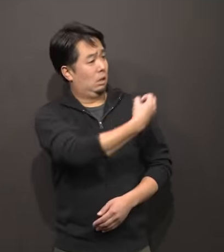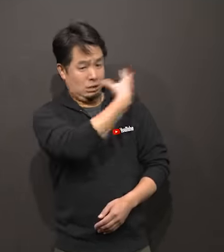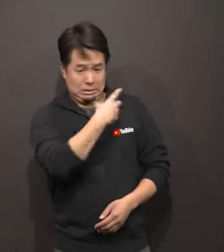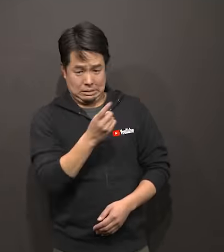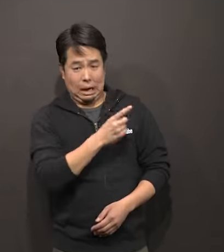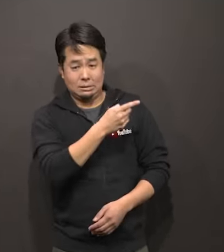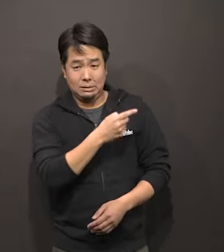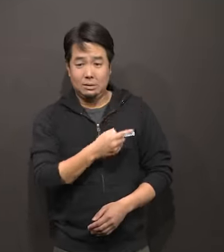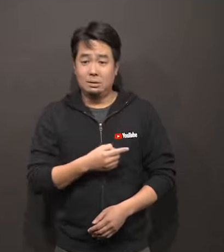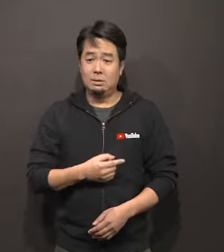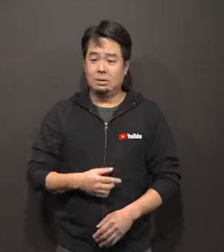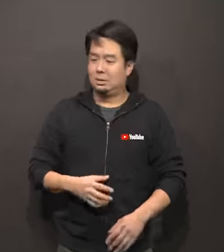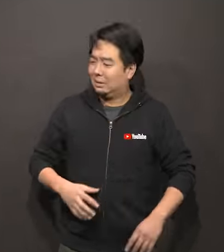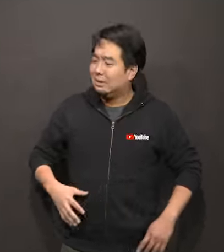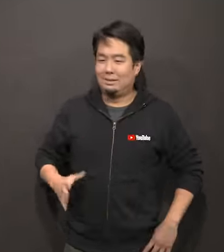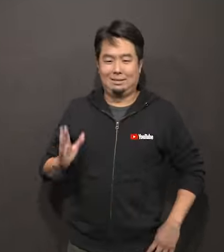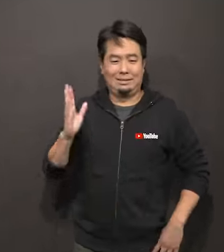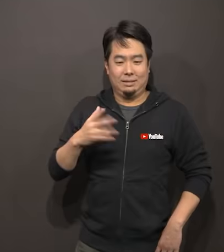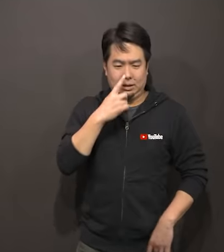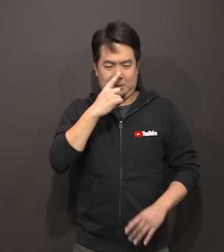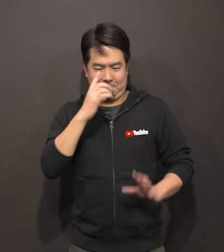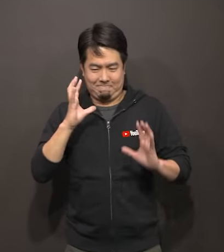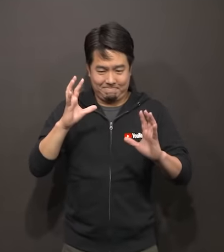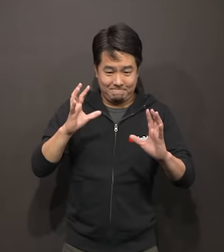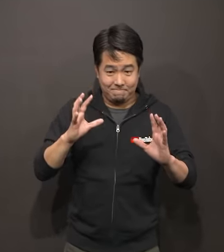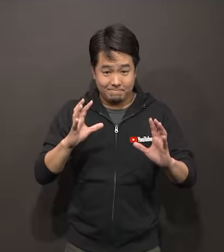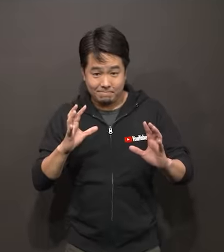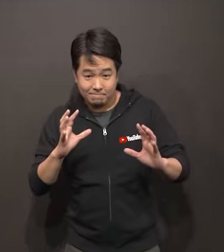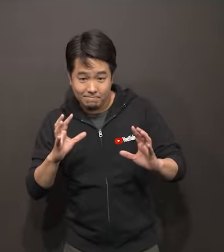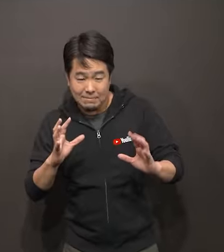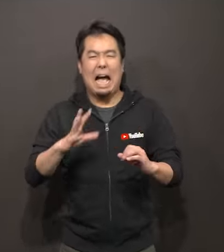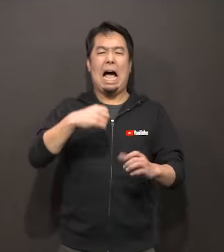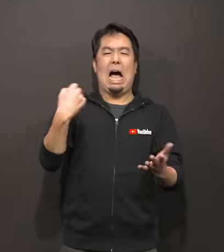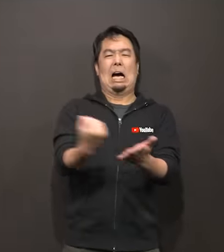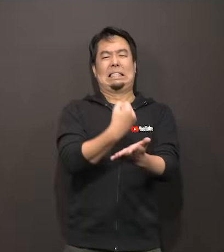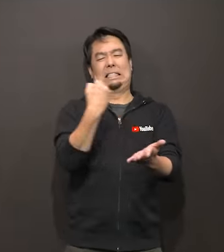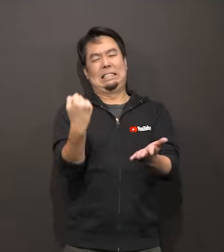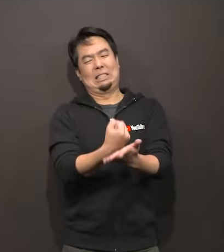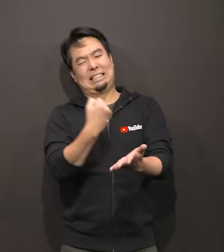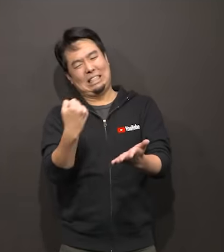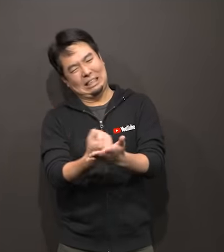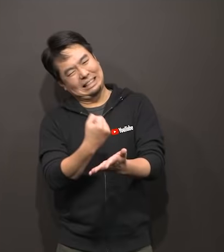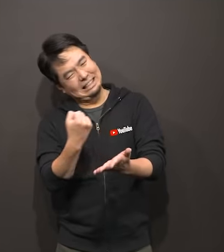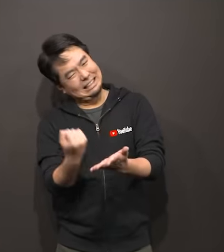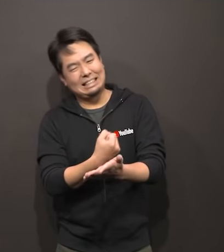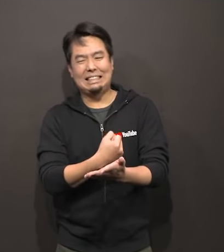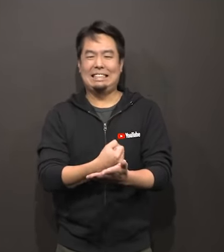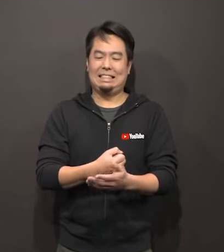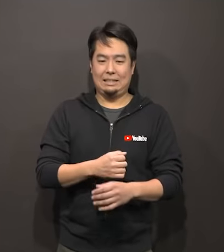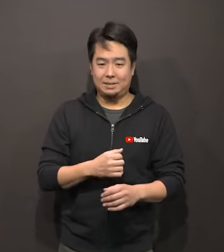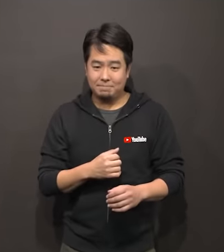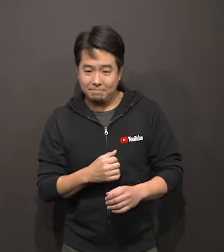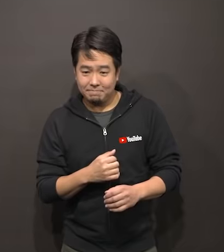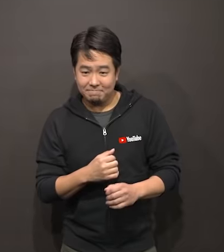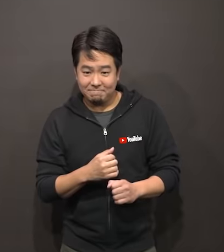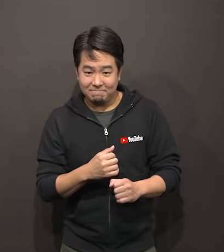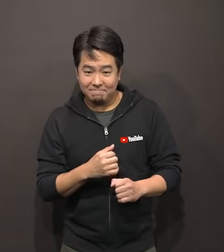전쟁違うよ! 전쟁이야! 이리와스! 오이! 오이!